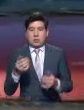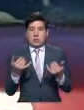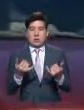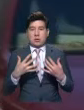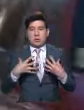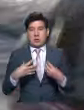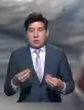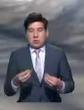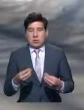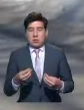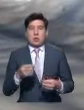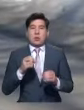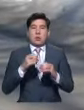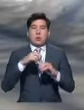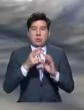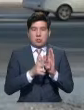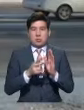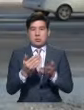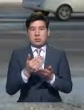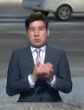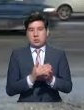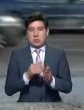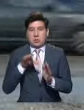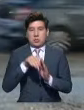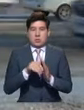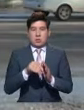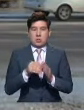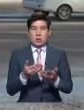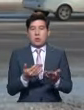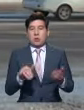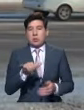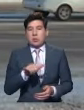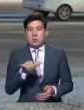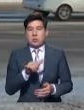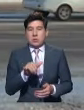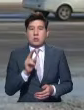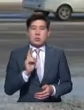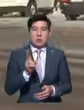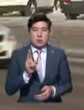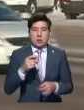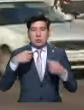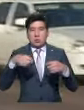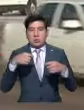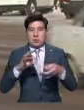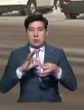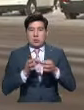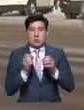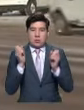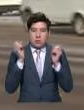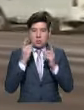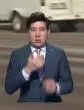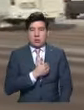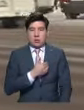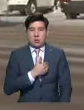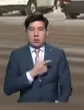болса, 13 жасқа толуы тиіс. Құқық қорғаушылар баланың қайда екенін және кімге қалай сатылғанын анықтамақ. Тергеу барысында